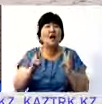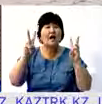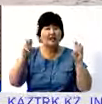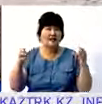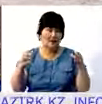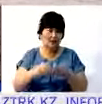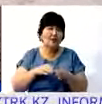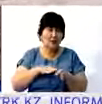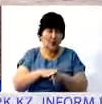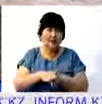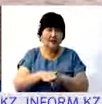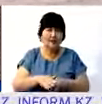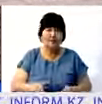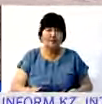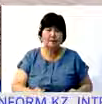толықтырды.